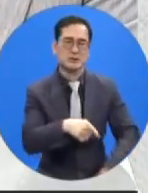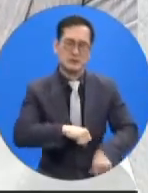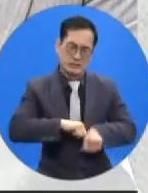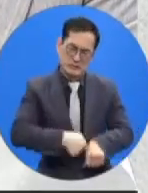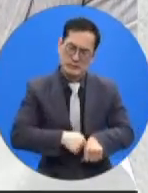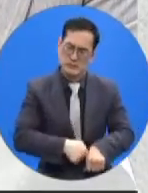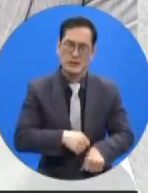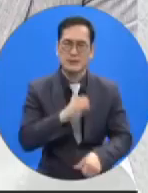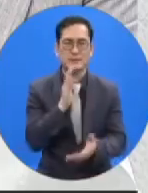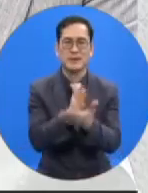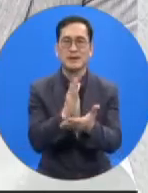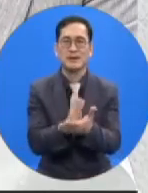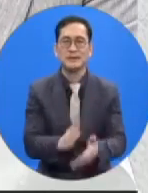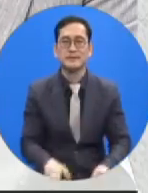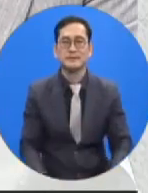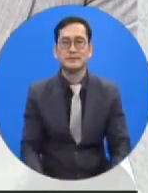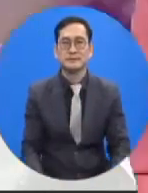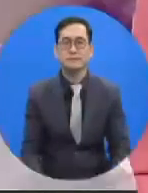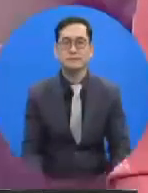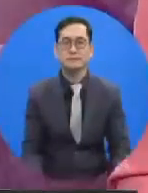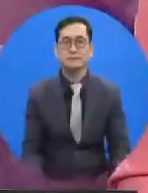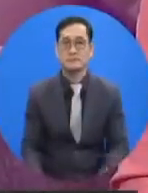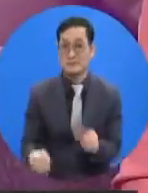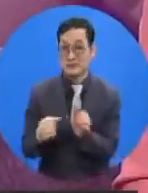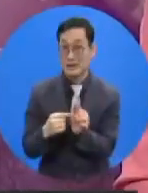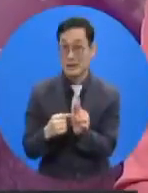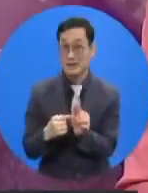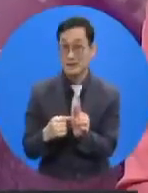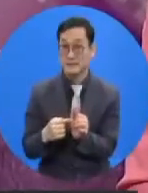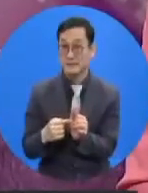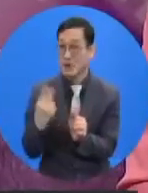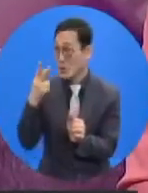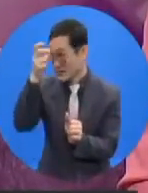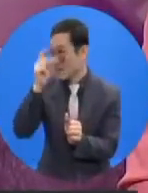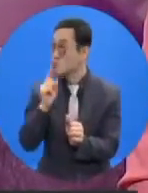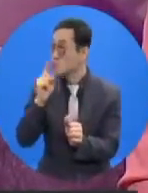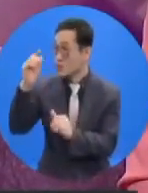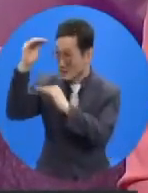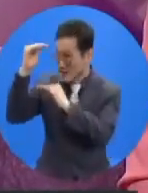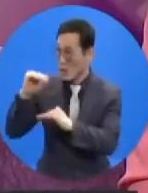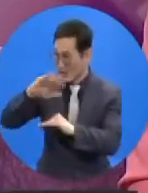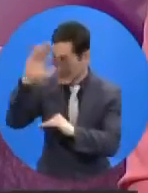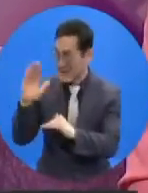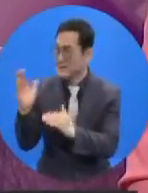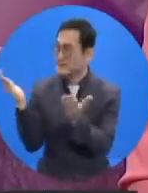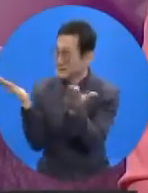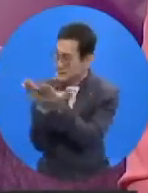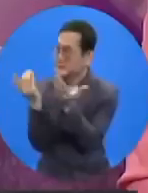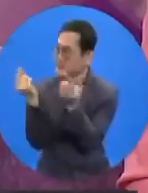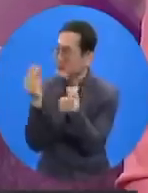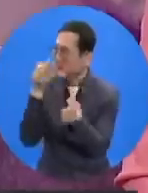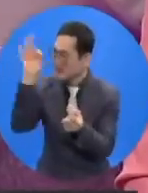그런 생각도 듭니다. 지금 김경록 씨는 재판에서 공소 사실 전부를 인정한다라고 지금 얘기를 했거든요.